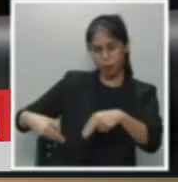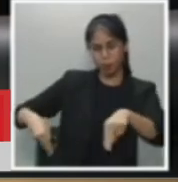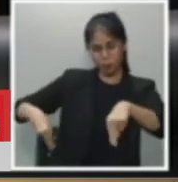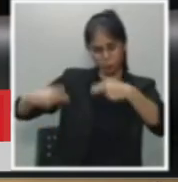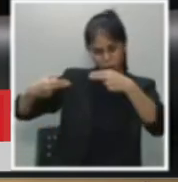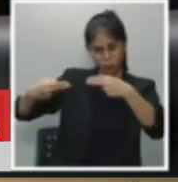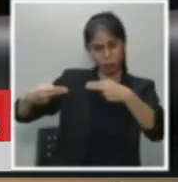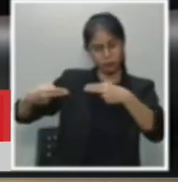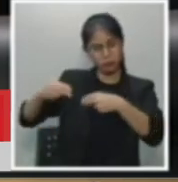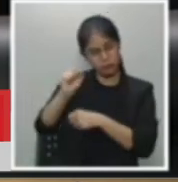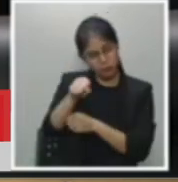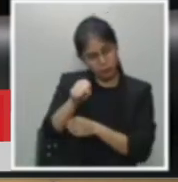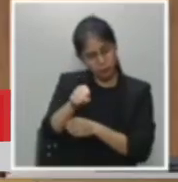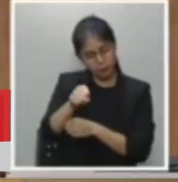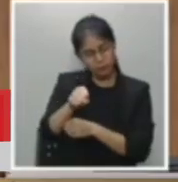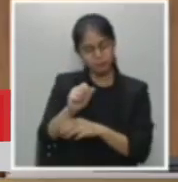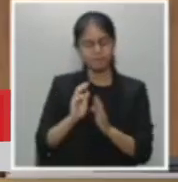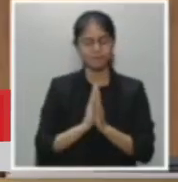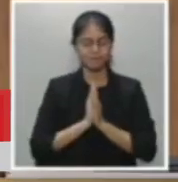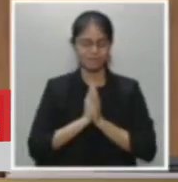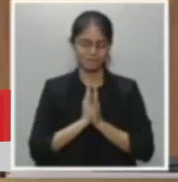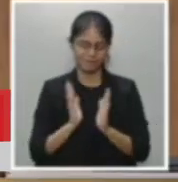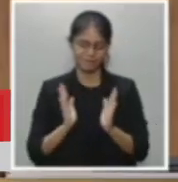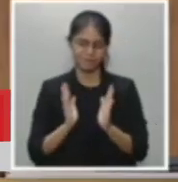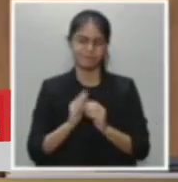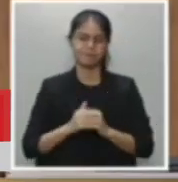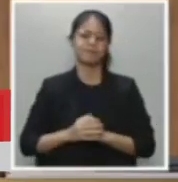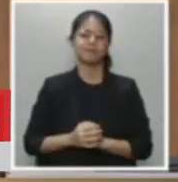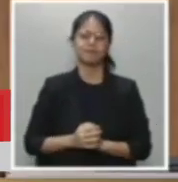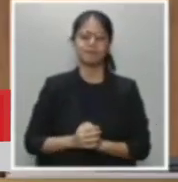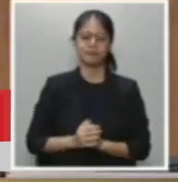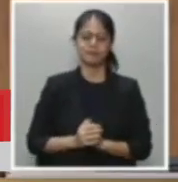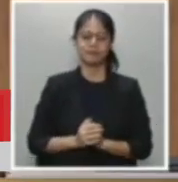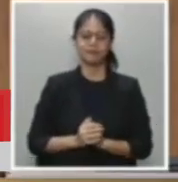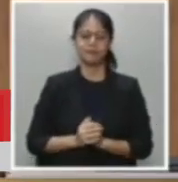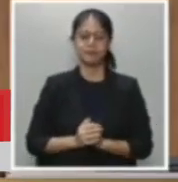ขอบคุณท่านประธานครับ ครับต่อไปนะครับท่านสุชาติอุตสาหะ